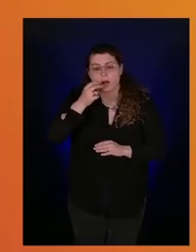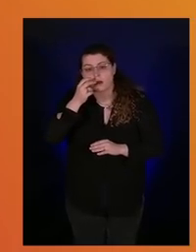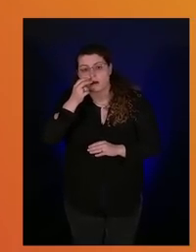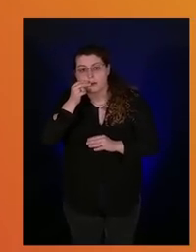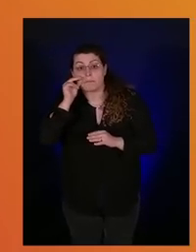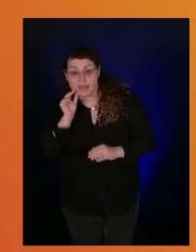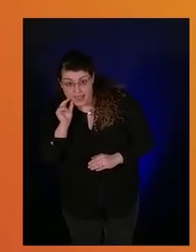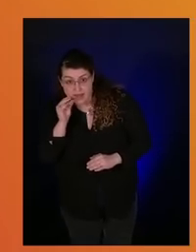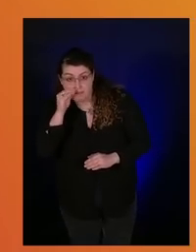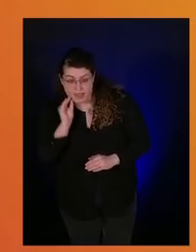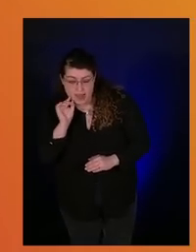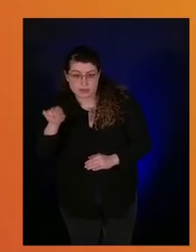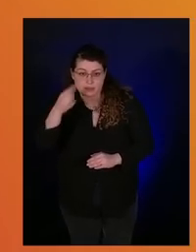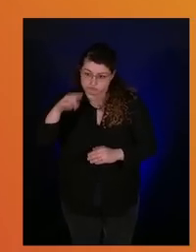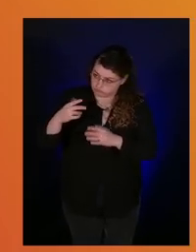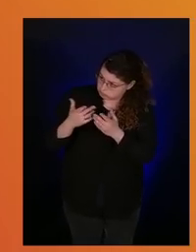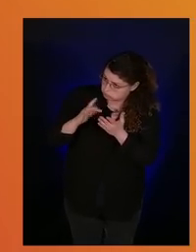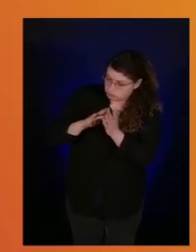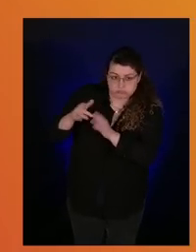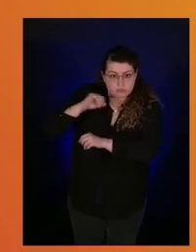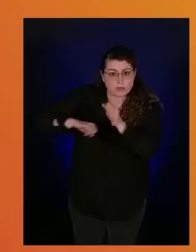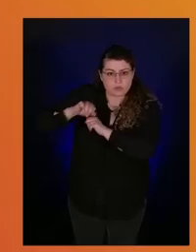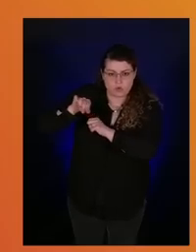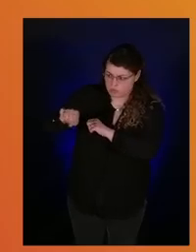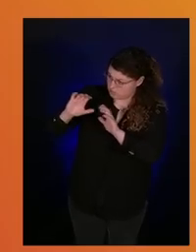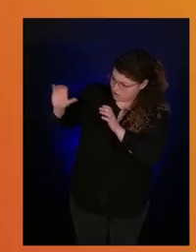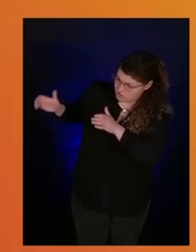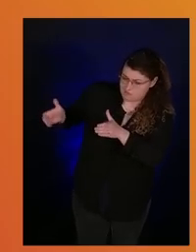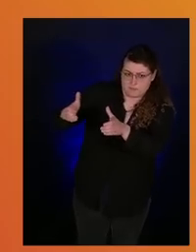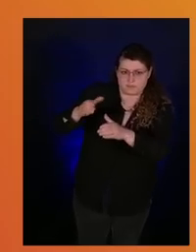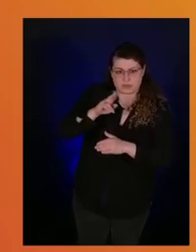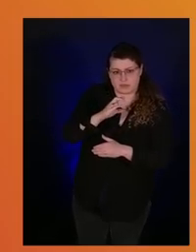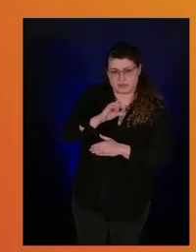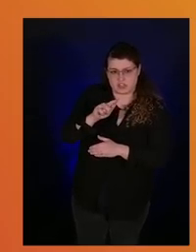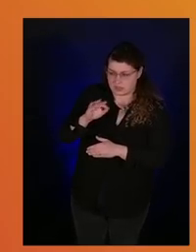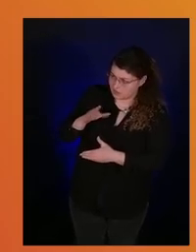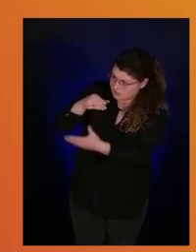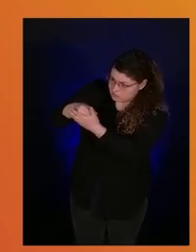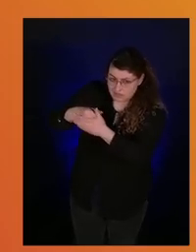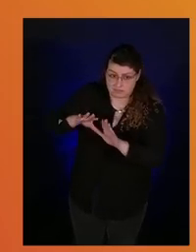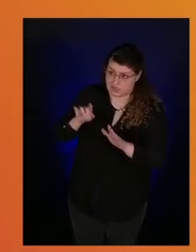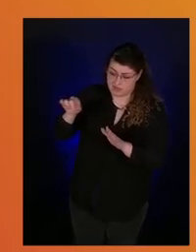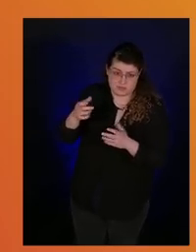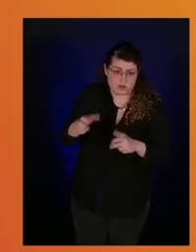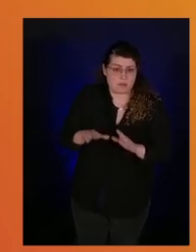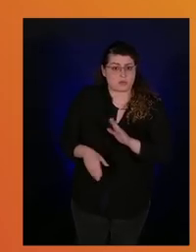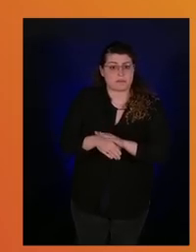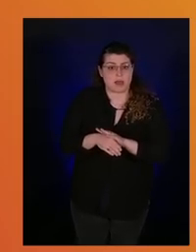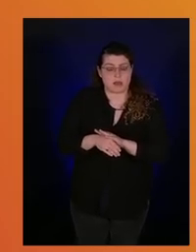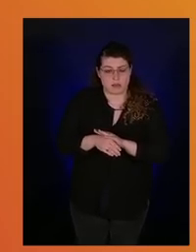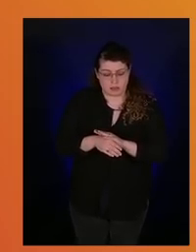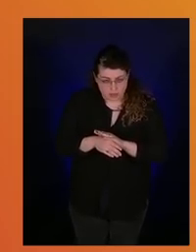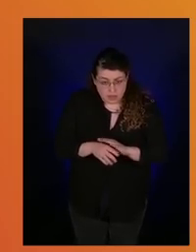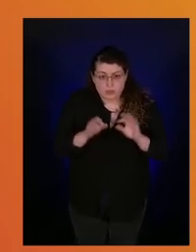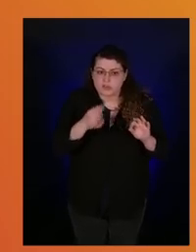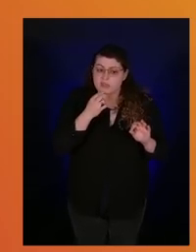les organisations, où il a engagé toute la CGT malgré elle. Sans oublier l'ambitieuse ambition